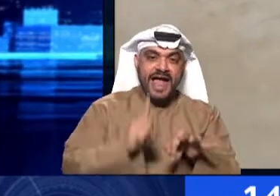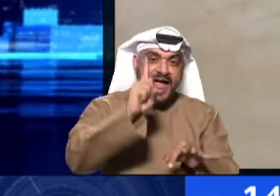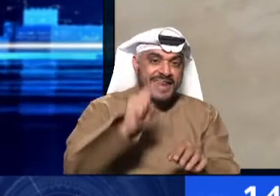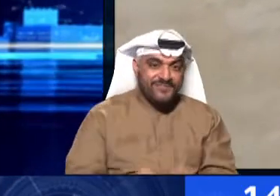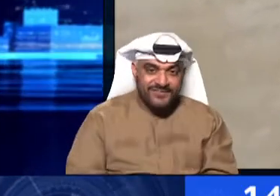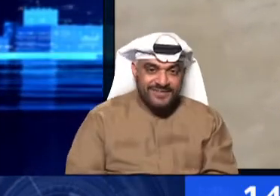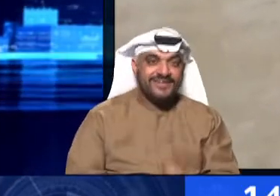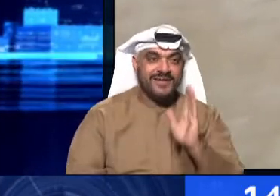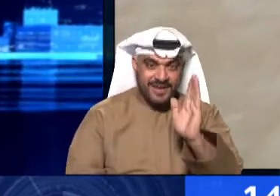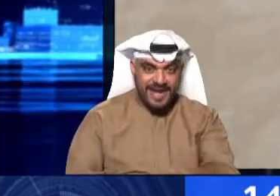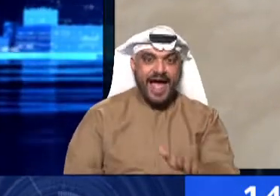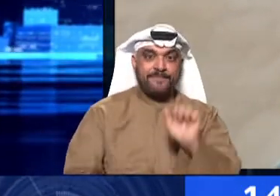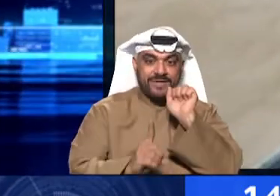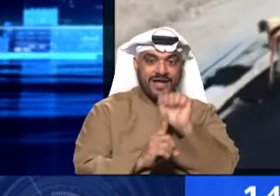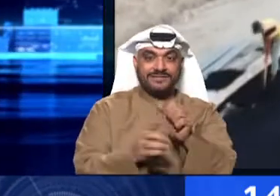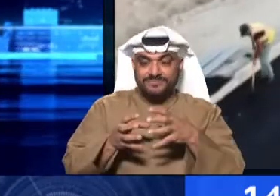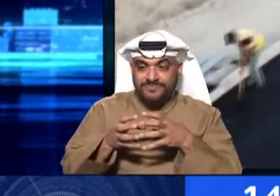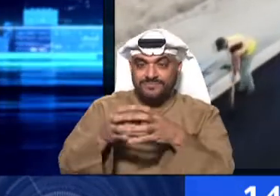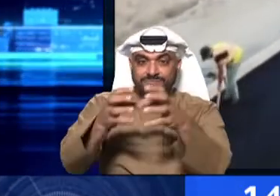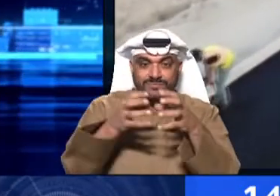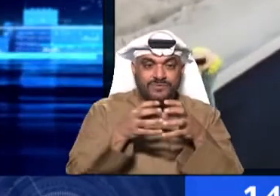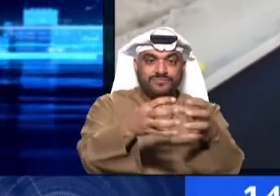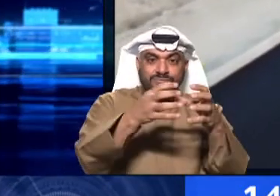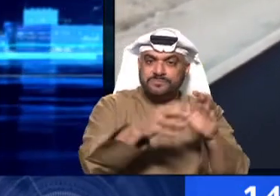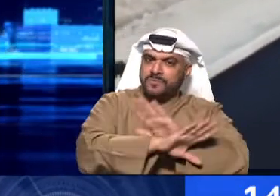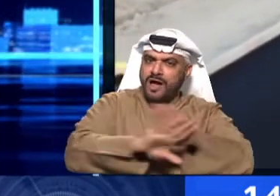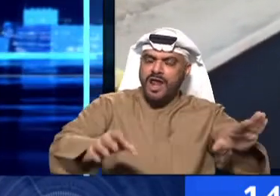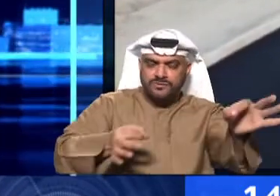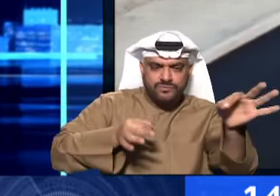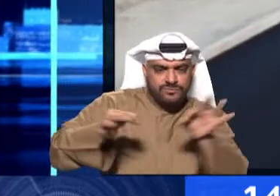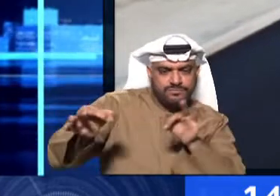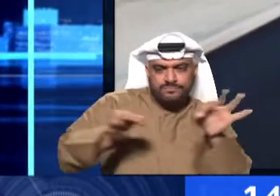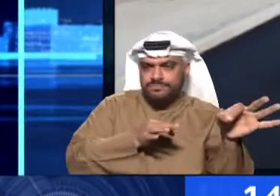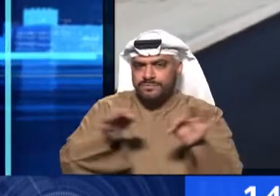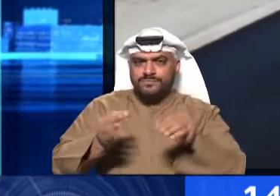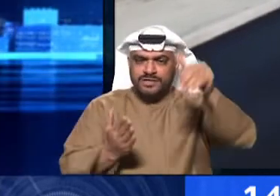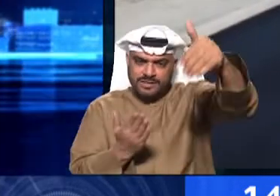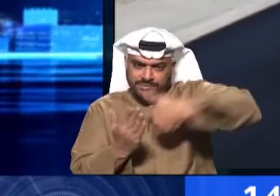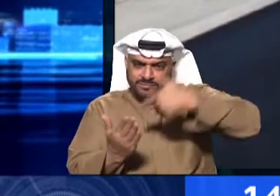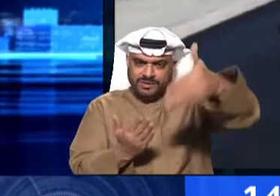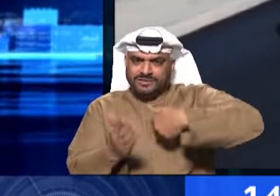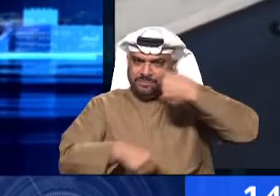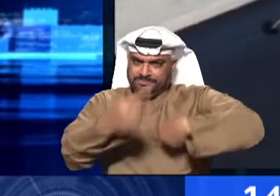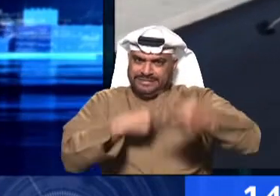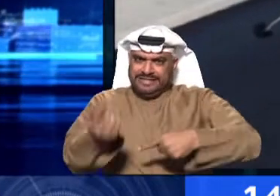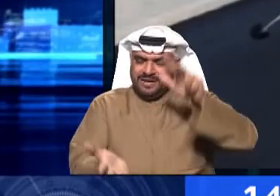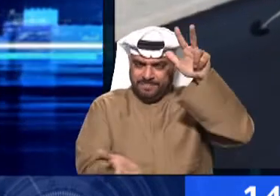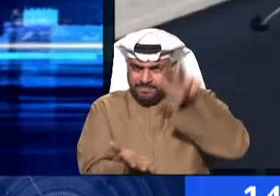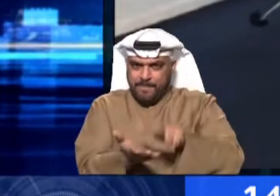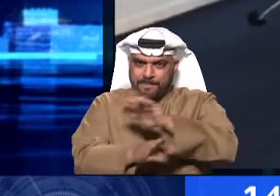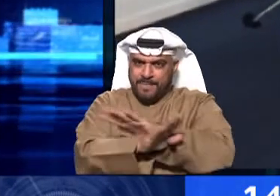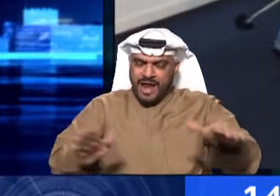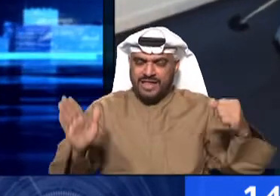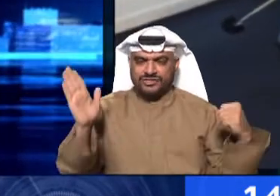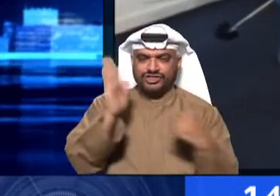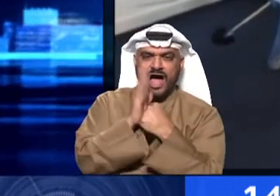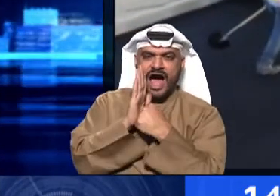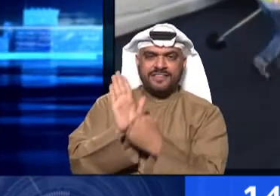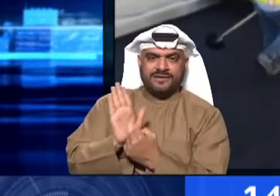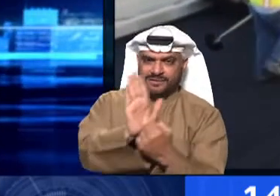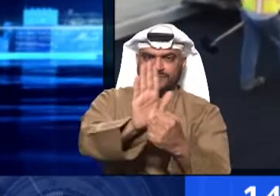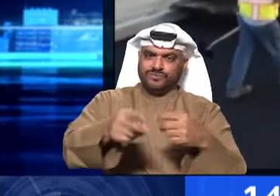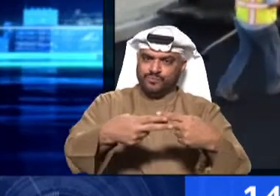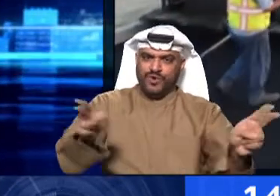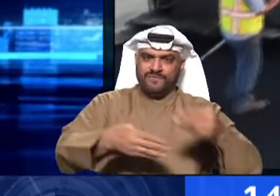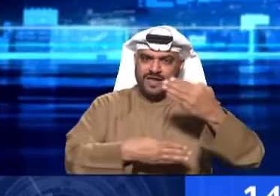خصصنا فرق هندسية لاستقبال طلبات المواطنين لسرعة إصدار تراخيص البناء